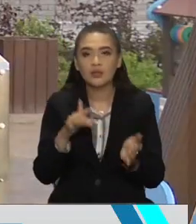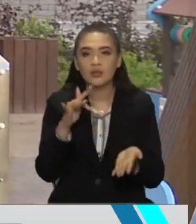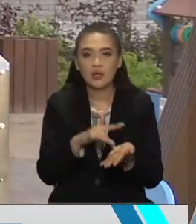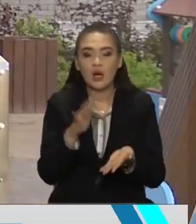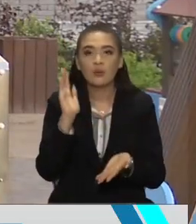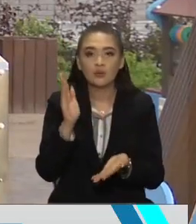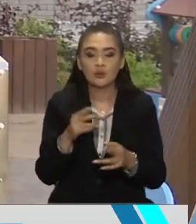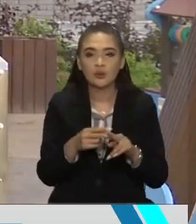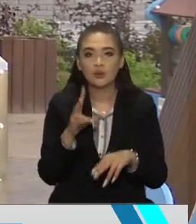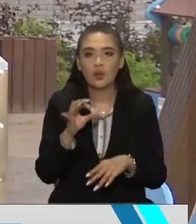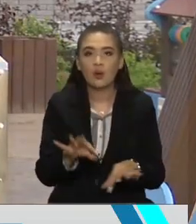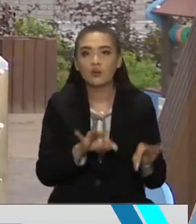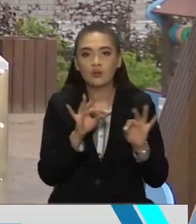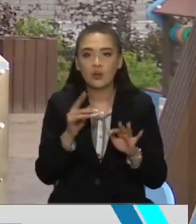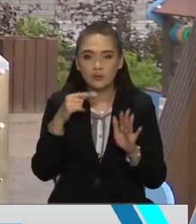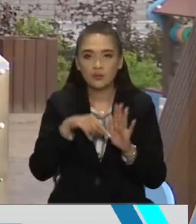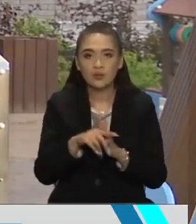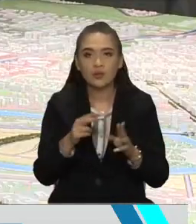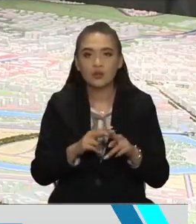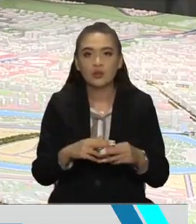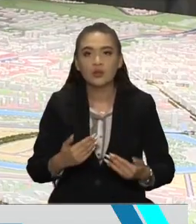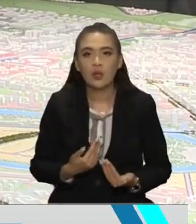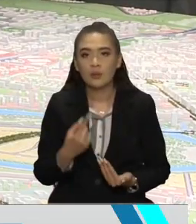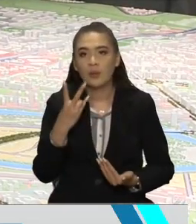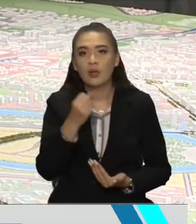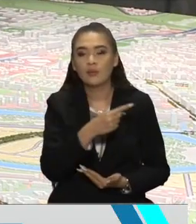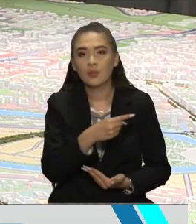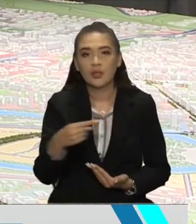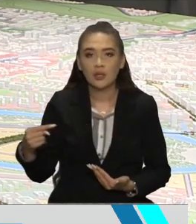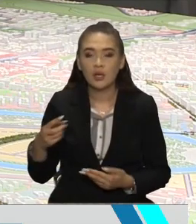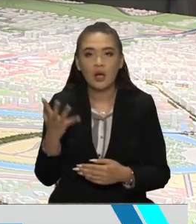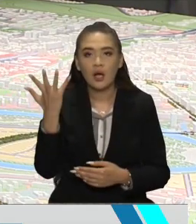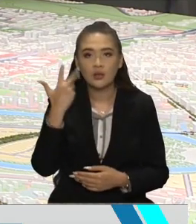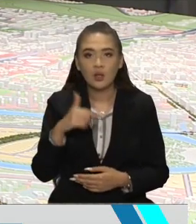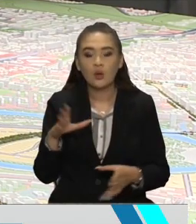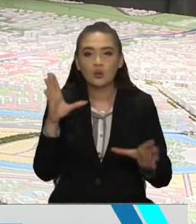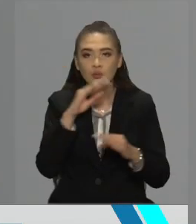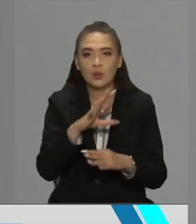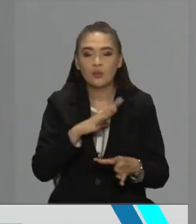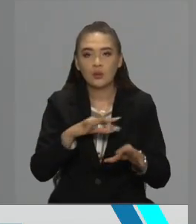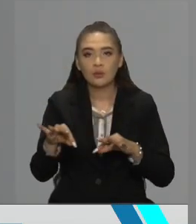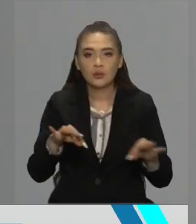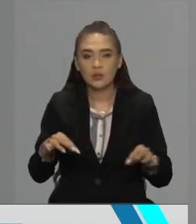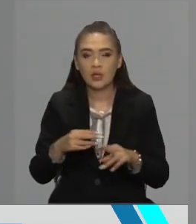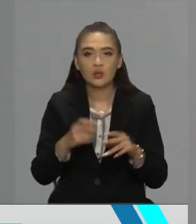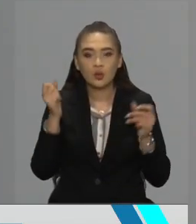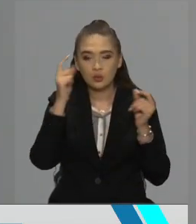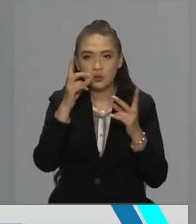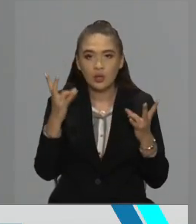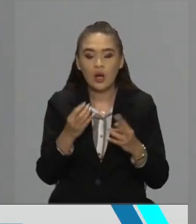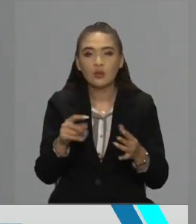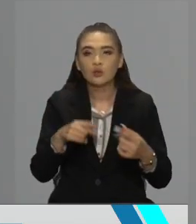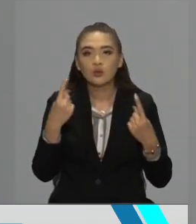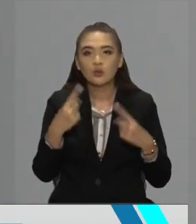быть, только расположиться он уже внутри жилого здания, на первых этажах. Правда, когда успели поменять назначение объекта, нам еще предстоит выяснить. Другой вопрос